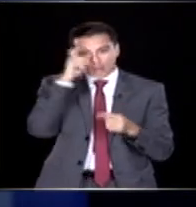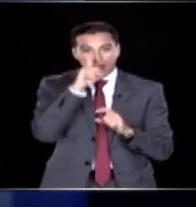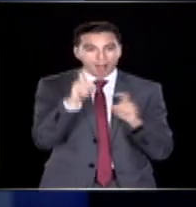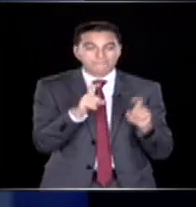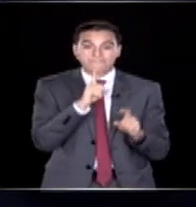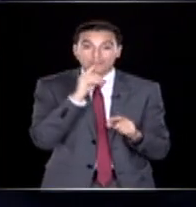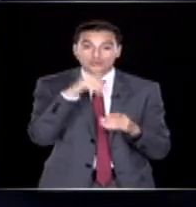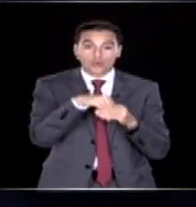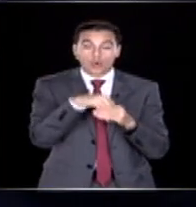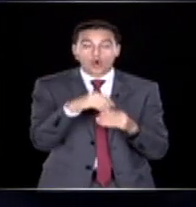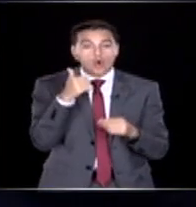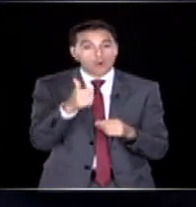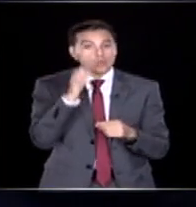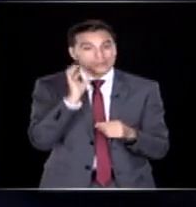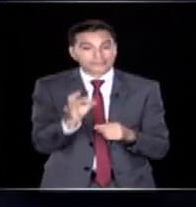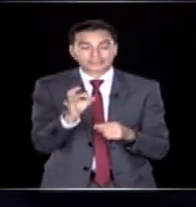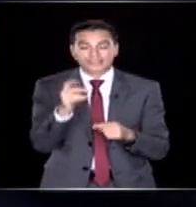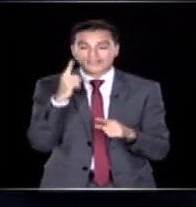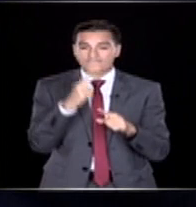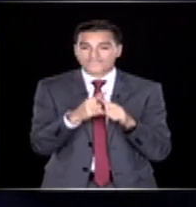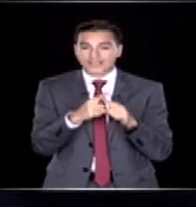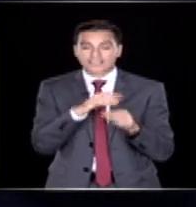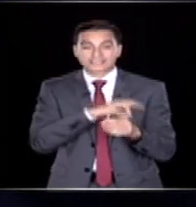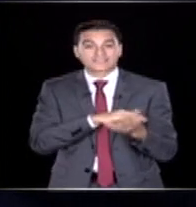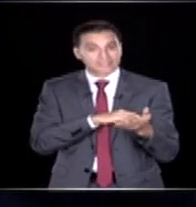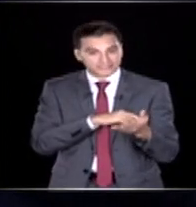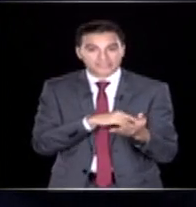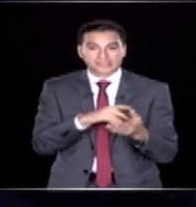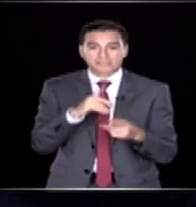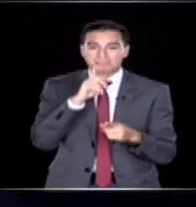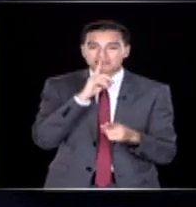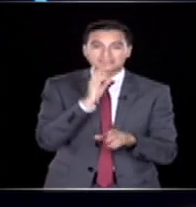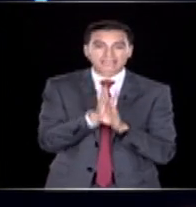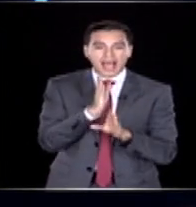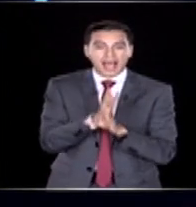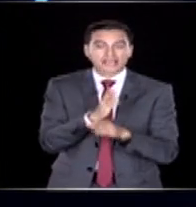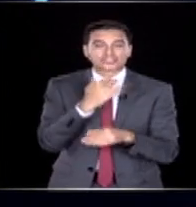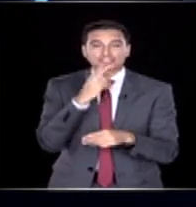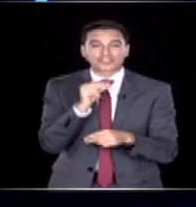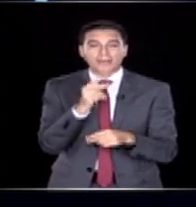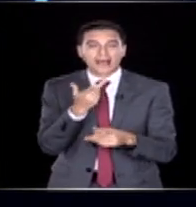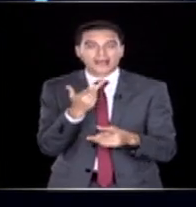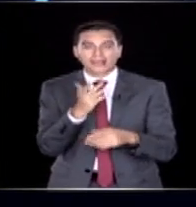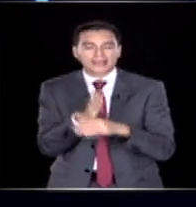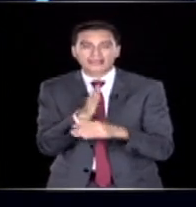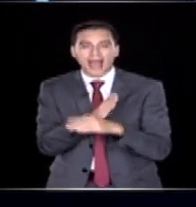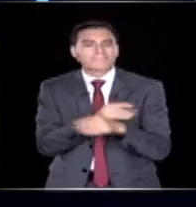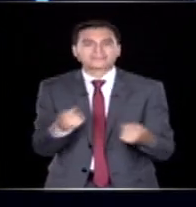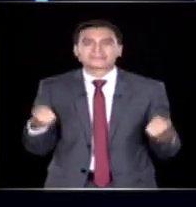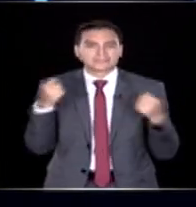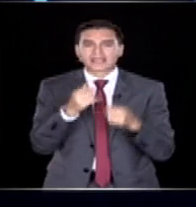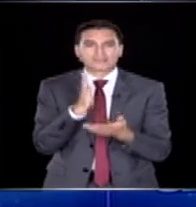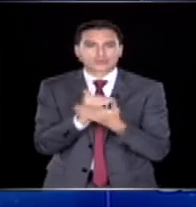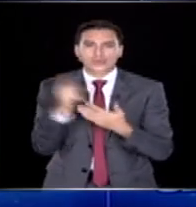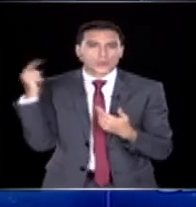ومفيد لكن في طبعا تعب مذاكرة ومواصلات وتصوير كل الكلام ده. موافق. لكن يعني اول ما